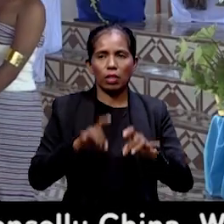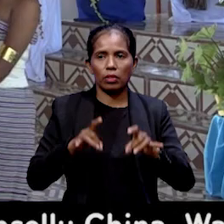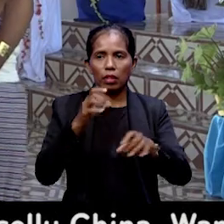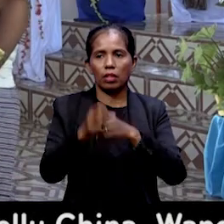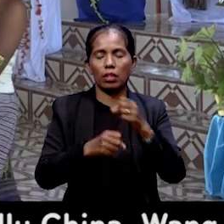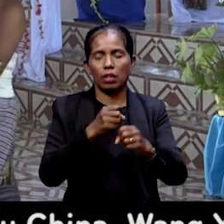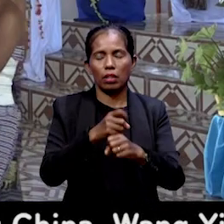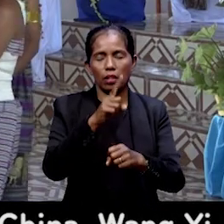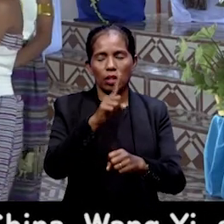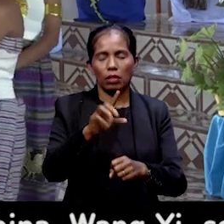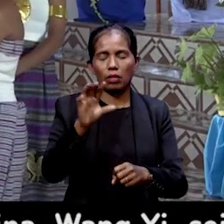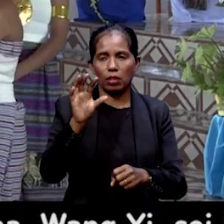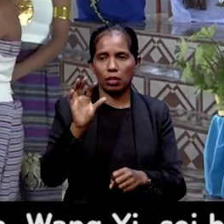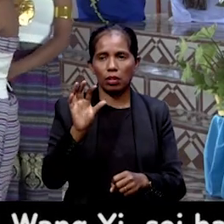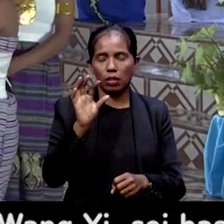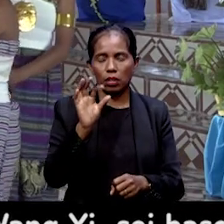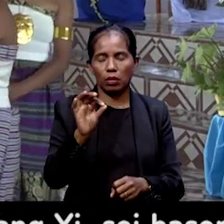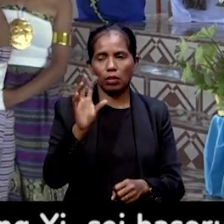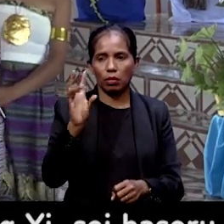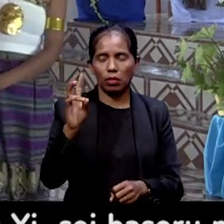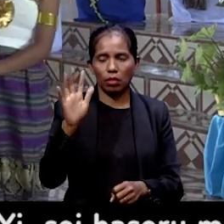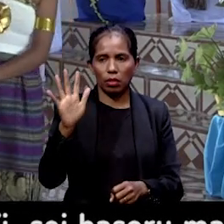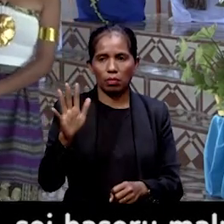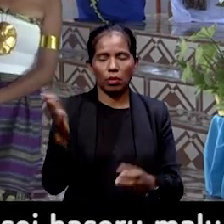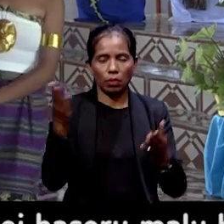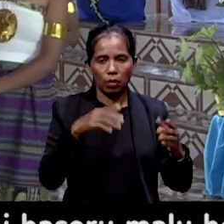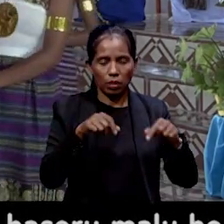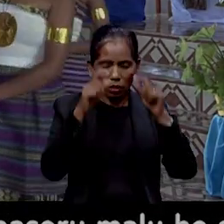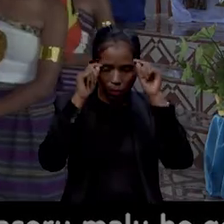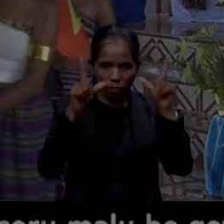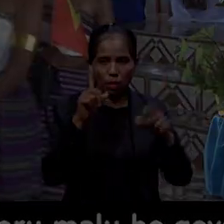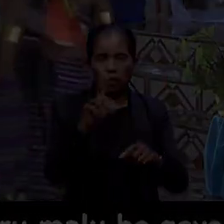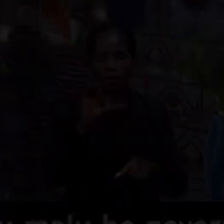hitunun rasin lima nolori mai Timor iha tinang riwi rasan rasin sia aderi tu simenes ZMN.